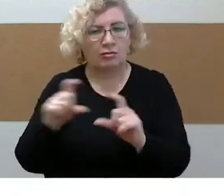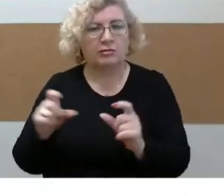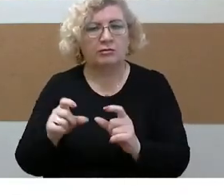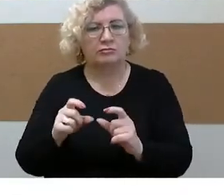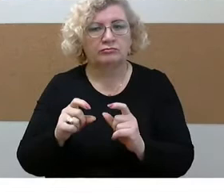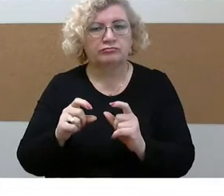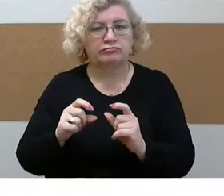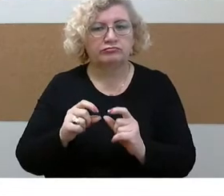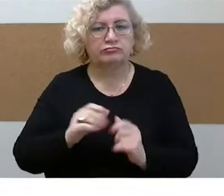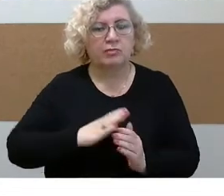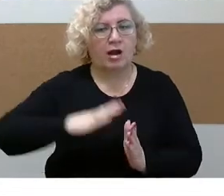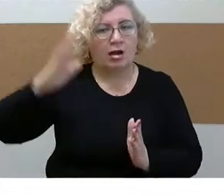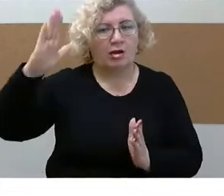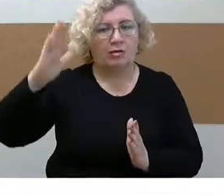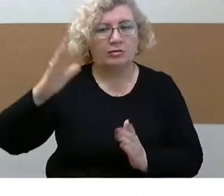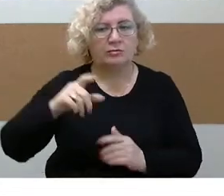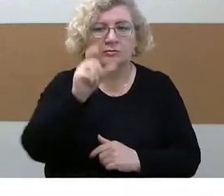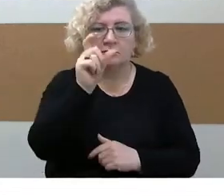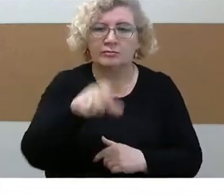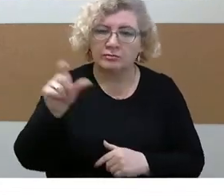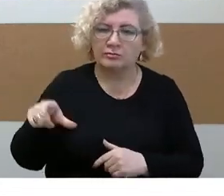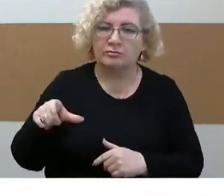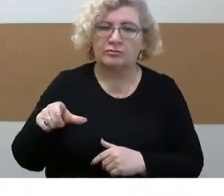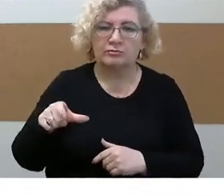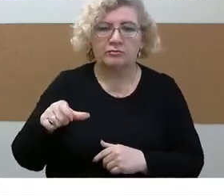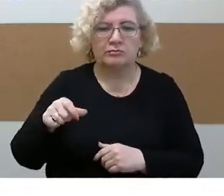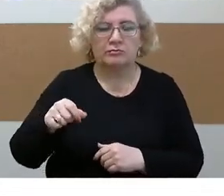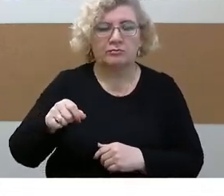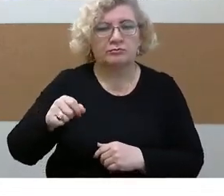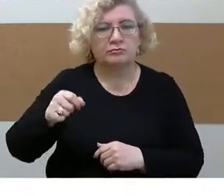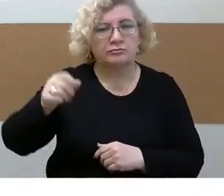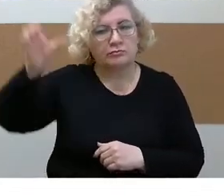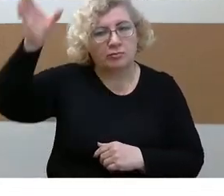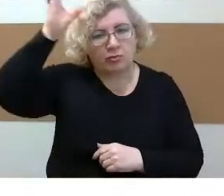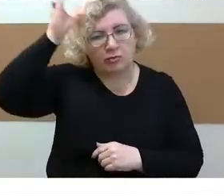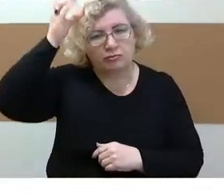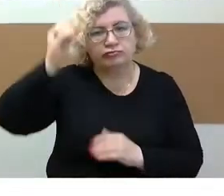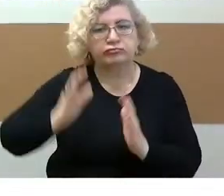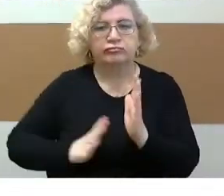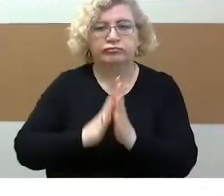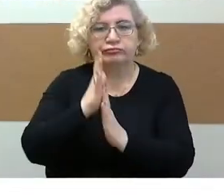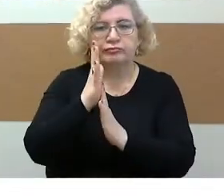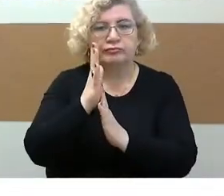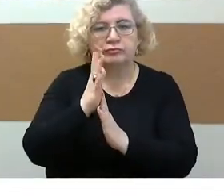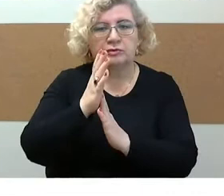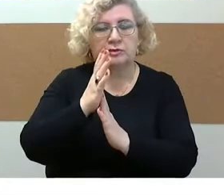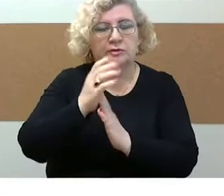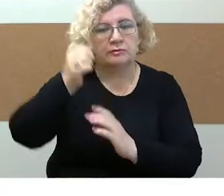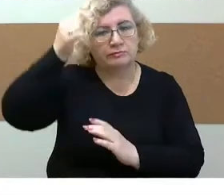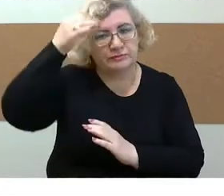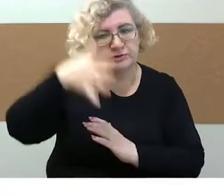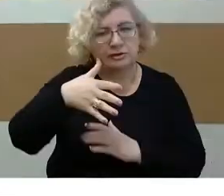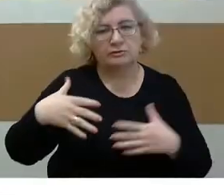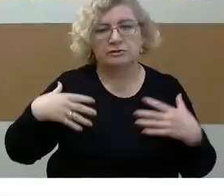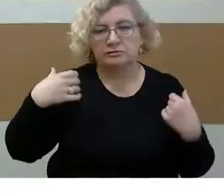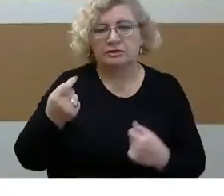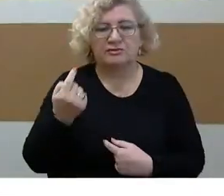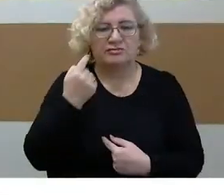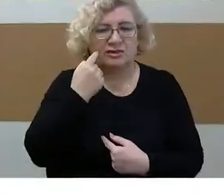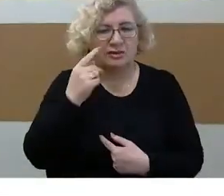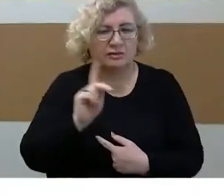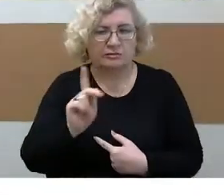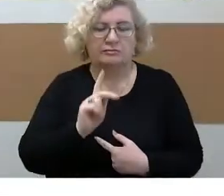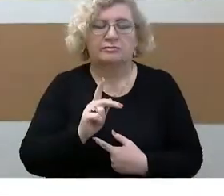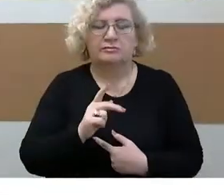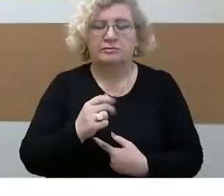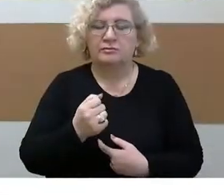augime, žmonių sąmoningumo augime, kad psichikos sveikata yra tai, ko nereikia gėdytis, kad psichikos